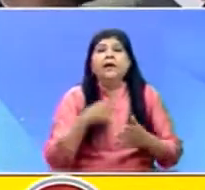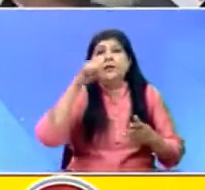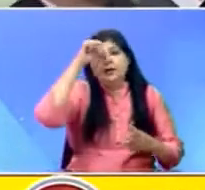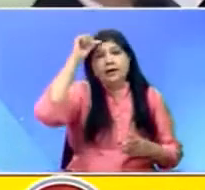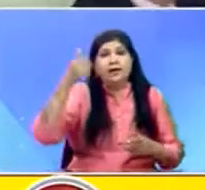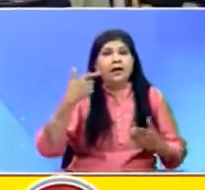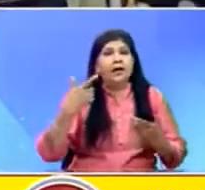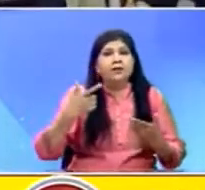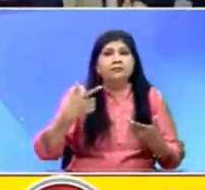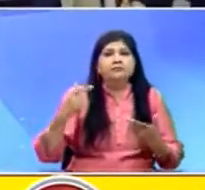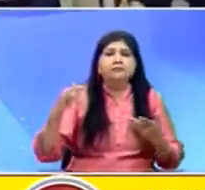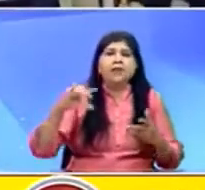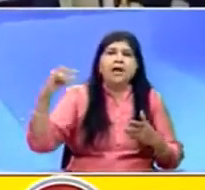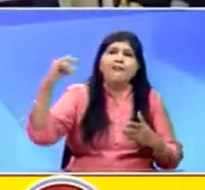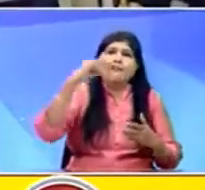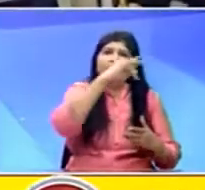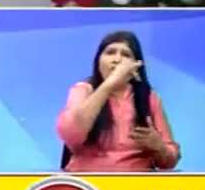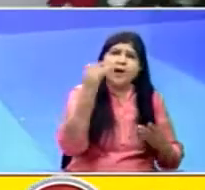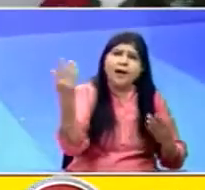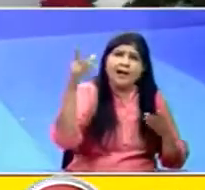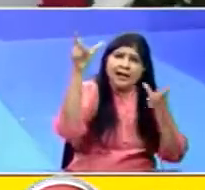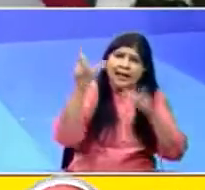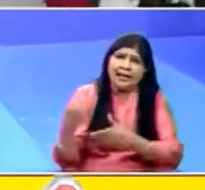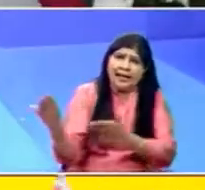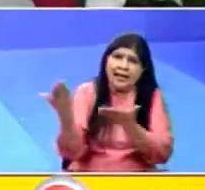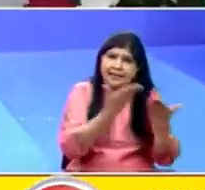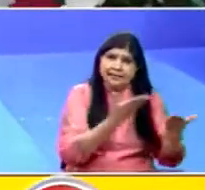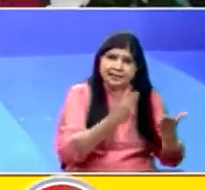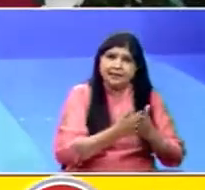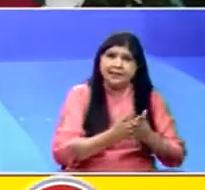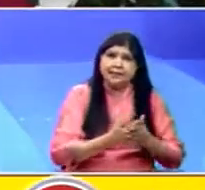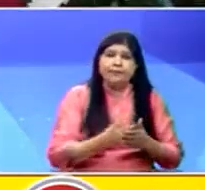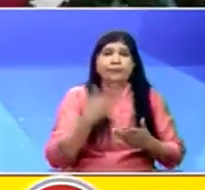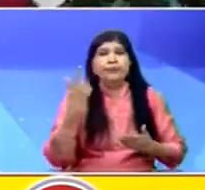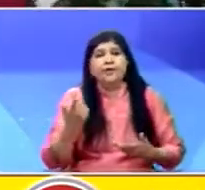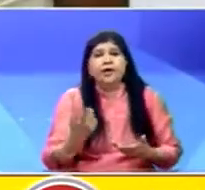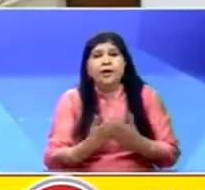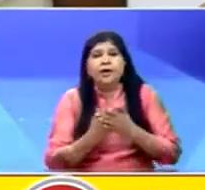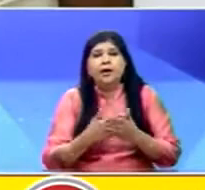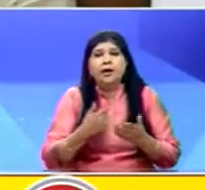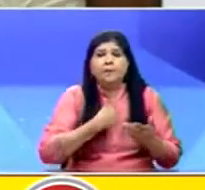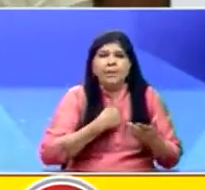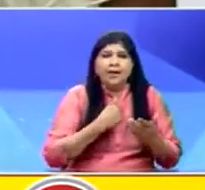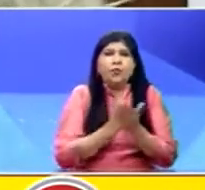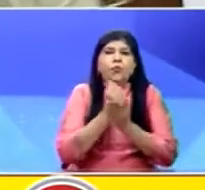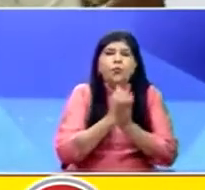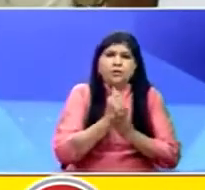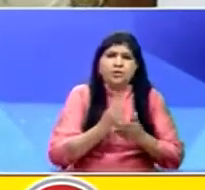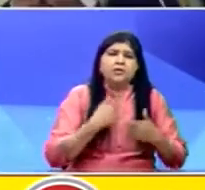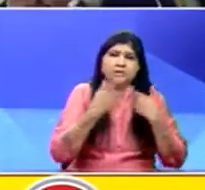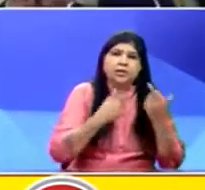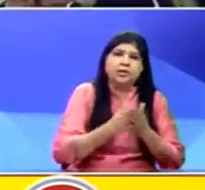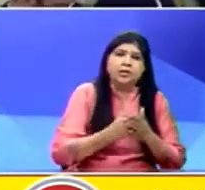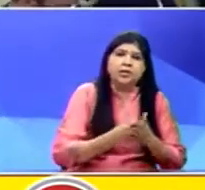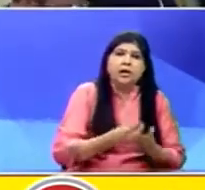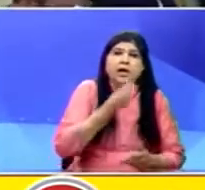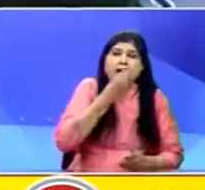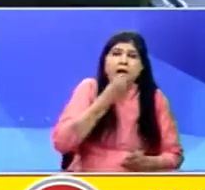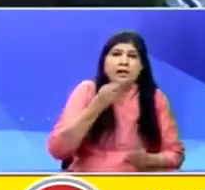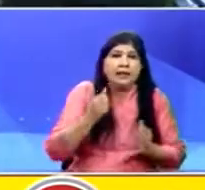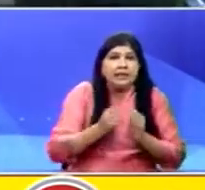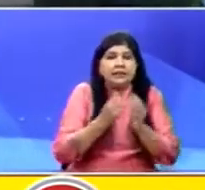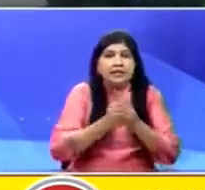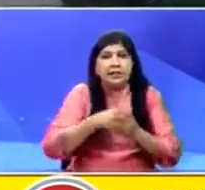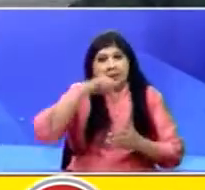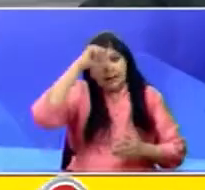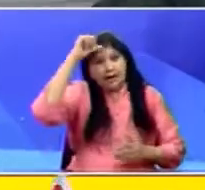कोई भी जब विदेशी मेहमान आते हैं, राष्ट्राध्यक्ष भारत आते हैं, तो मेरी कोशिश रहती है कि भोजन में